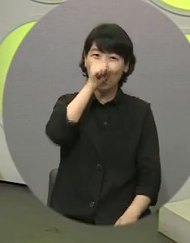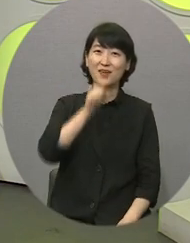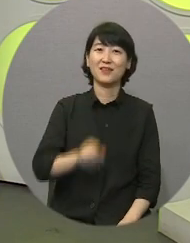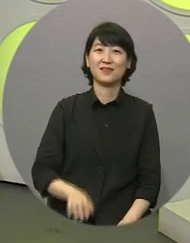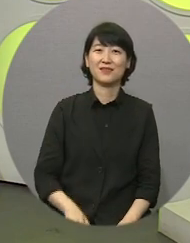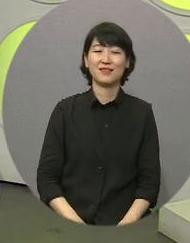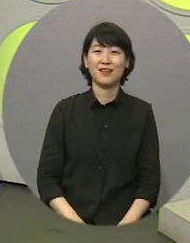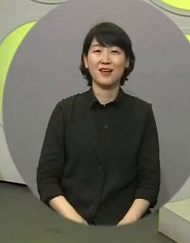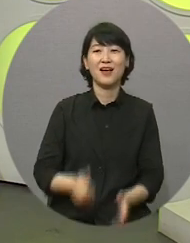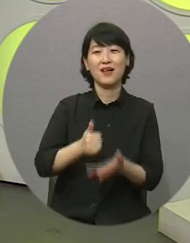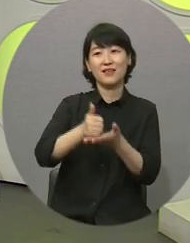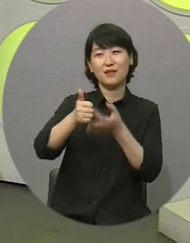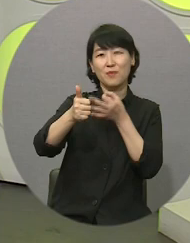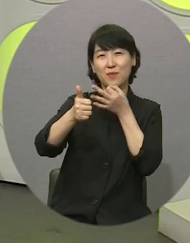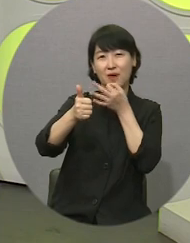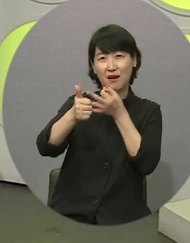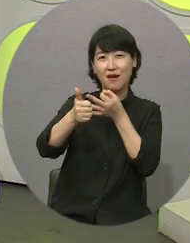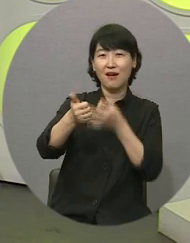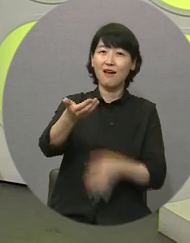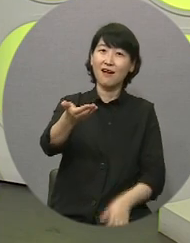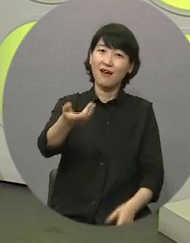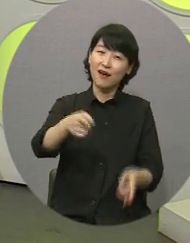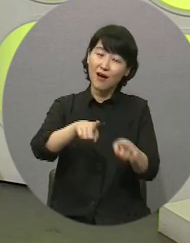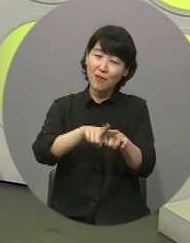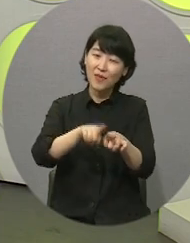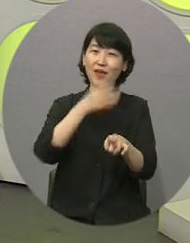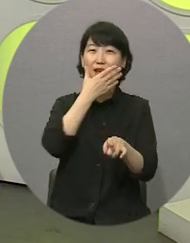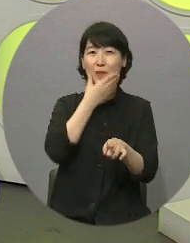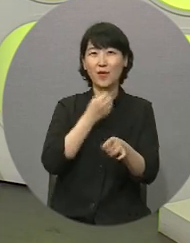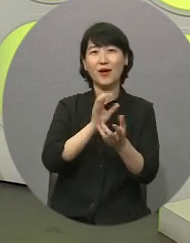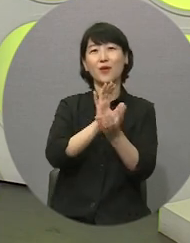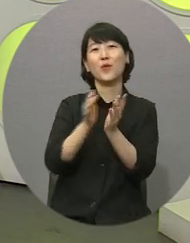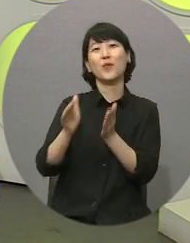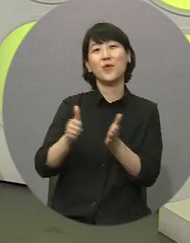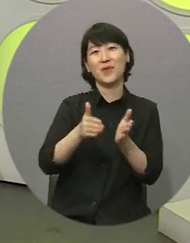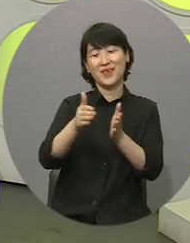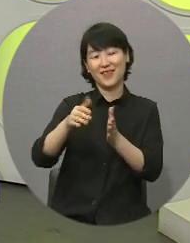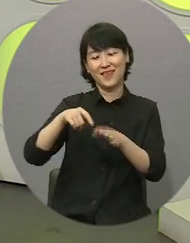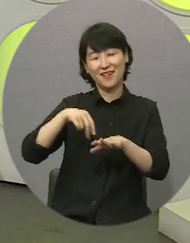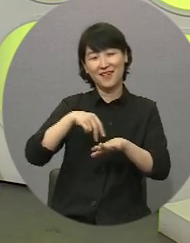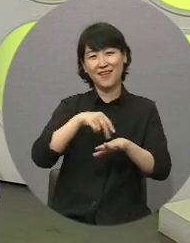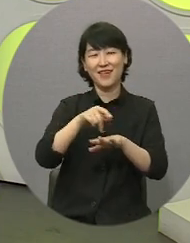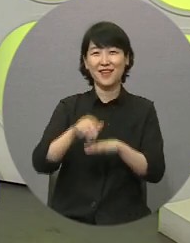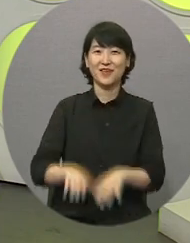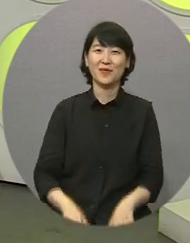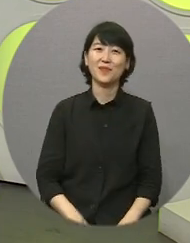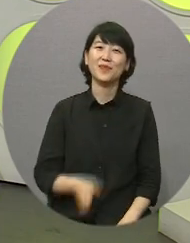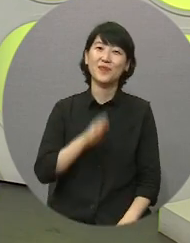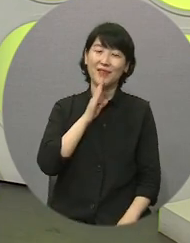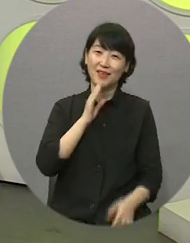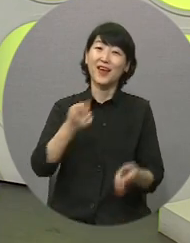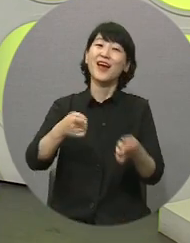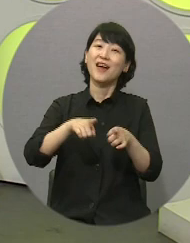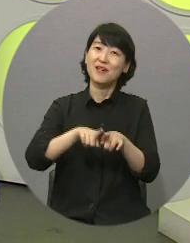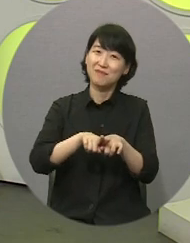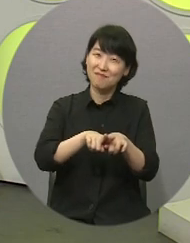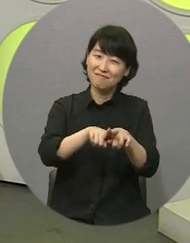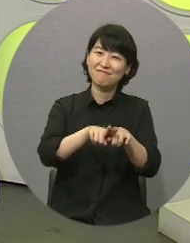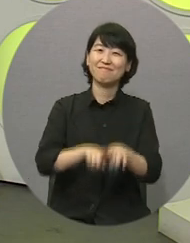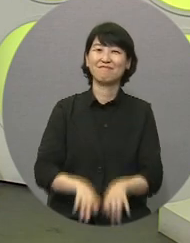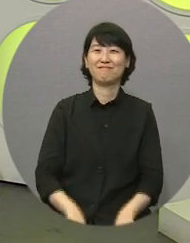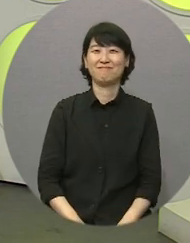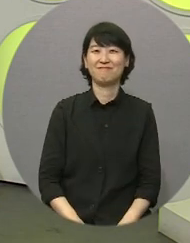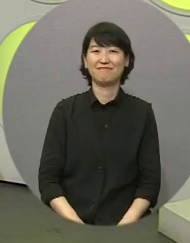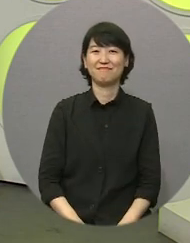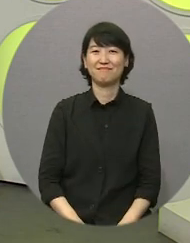네. 니마니마 당신이 행복합니다. 예, 꽃길만 걸어요. 네. 네. 꽃길만 같이 가자고.